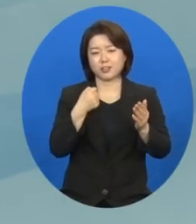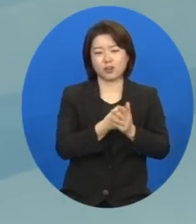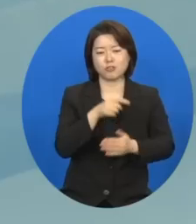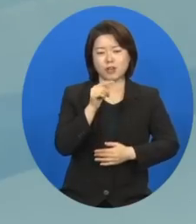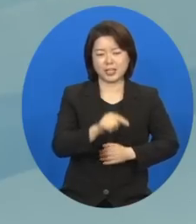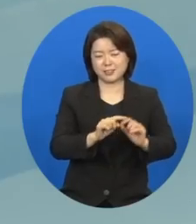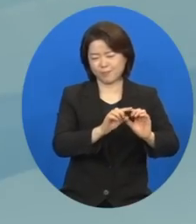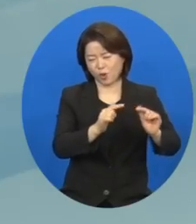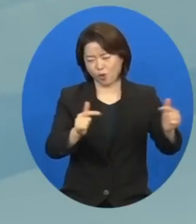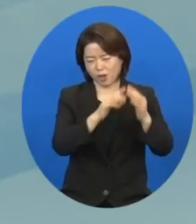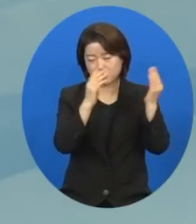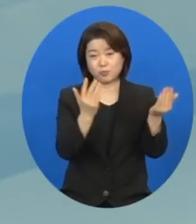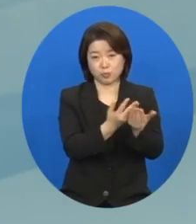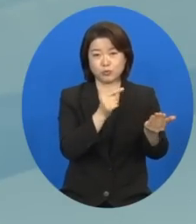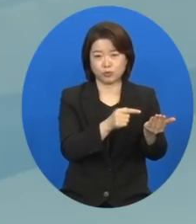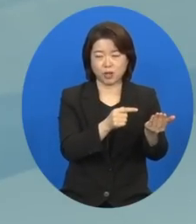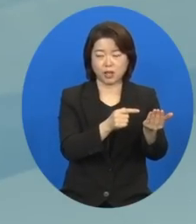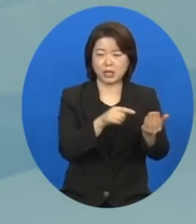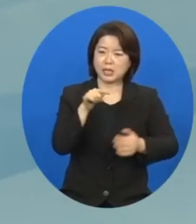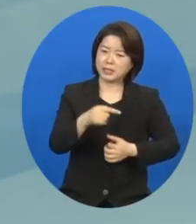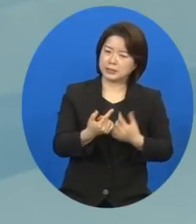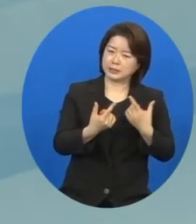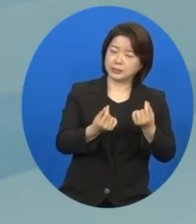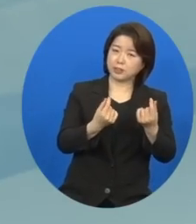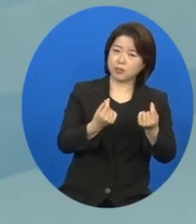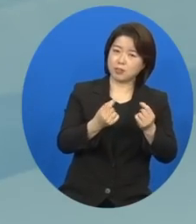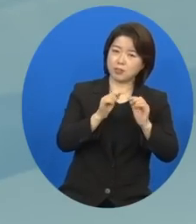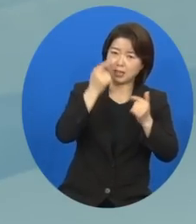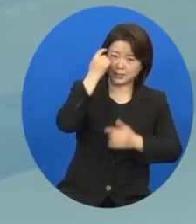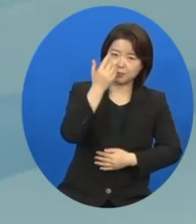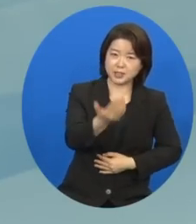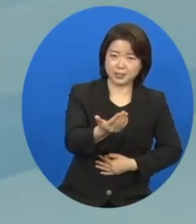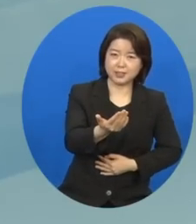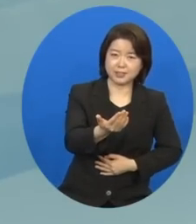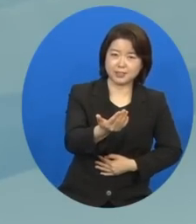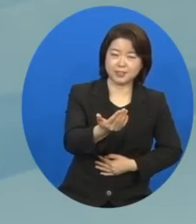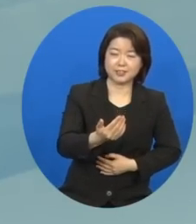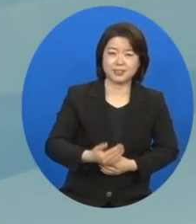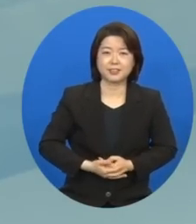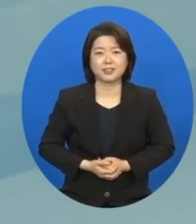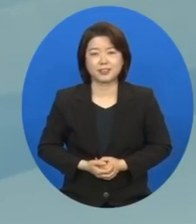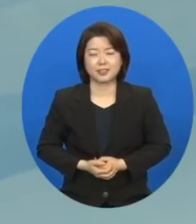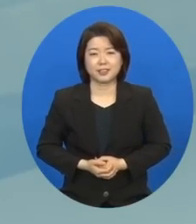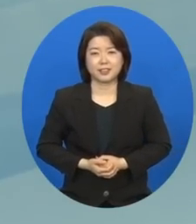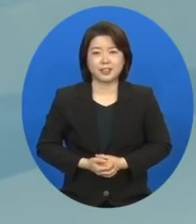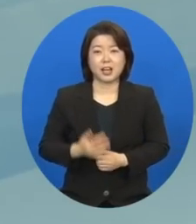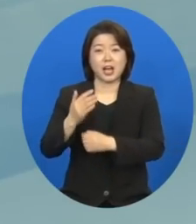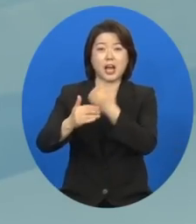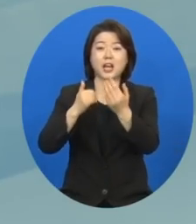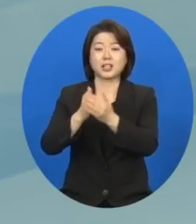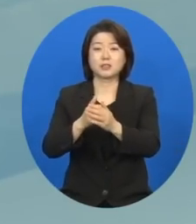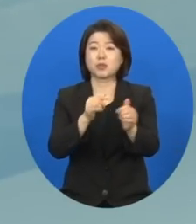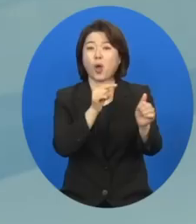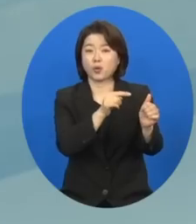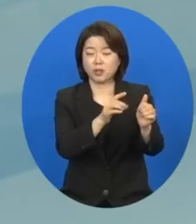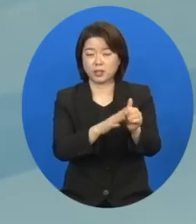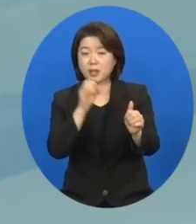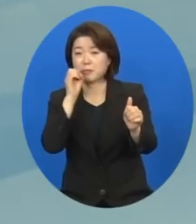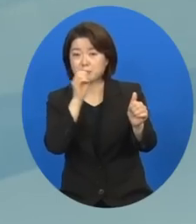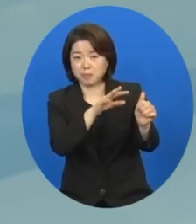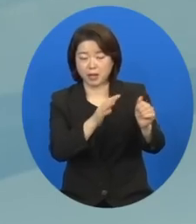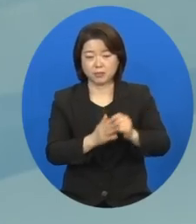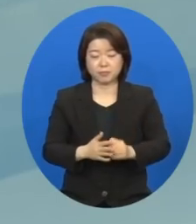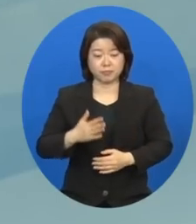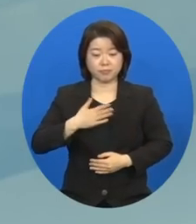모든 것들이 혹시 그러한 결정은 아니었습니까? 그러므로 하나님 그에게 말씀하시기를 내